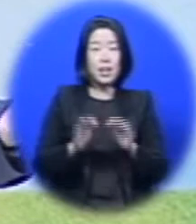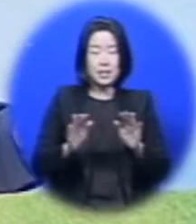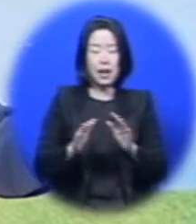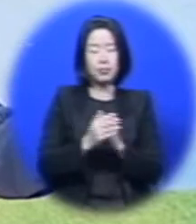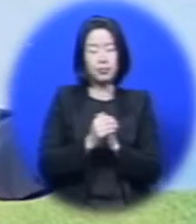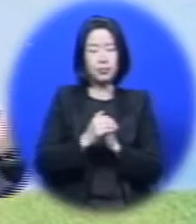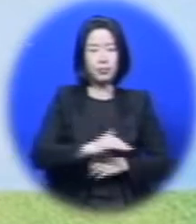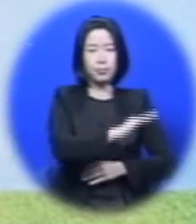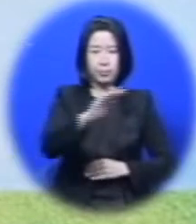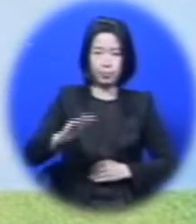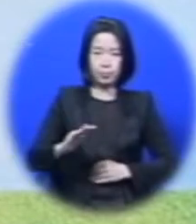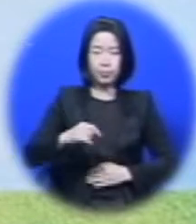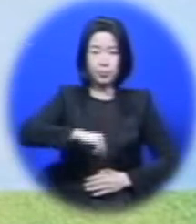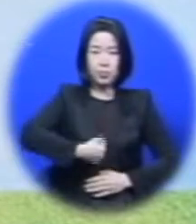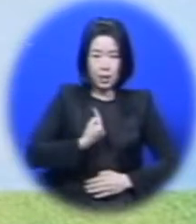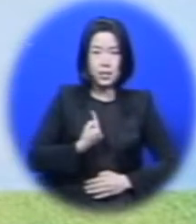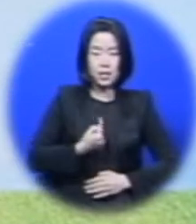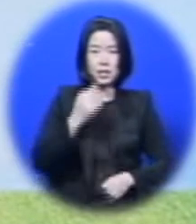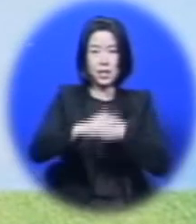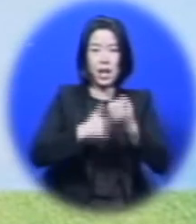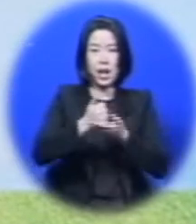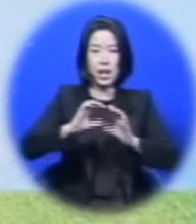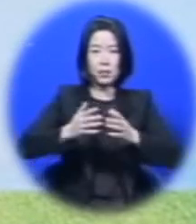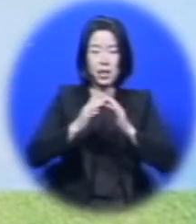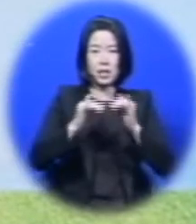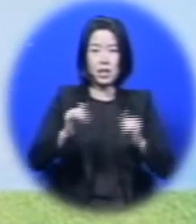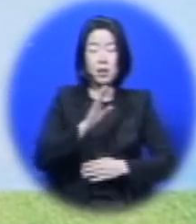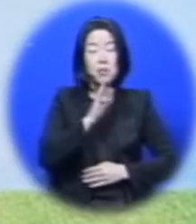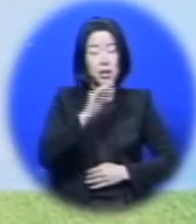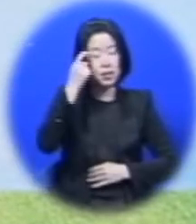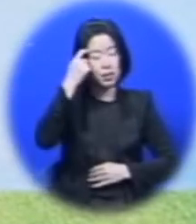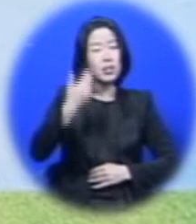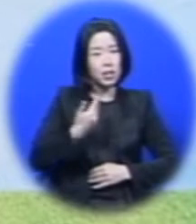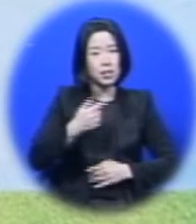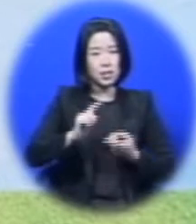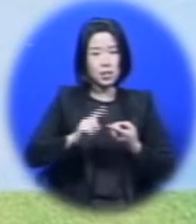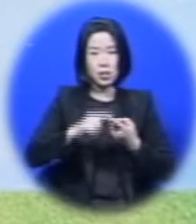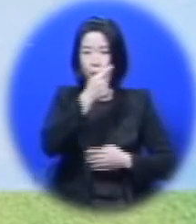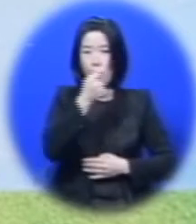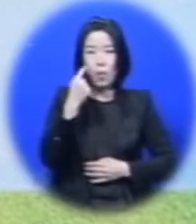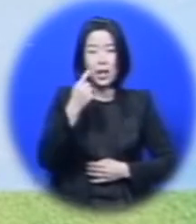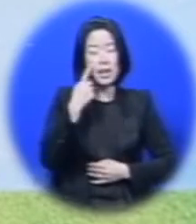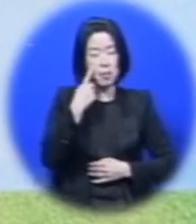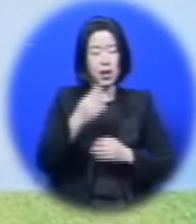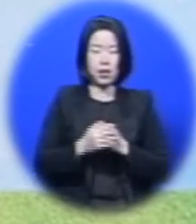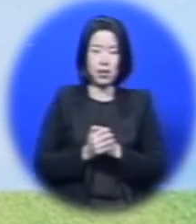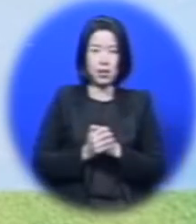우리가 우리 자신이 정말 하나님의 나라 사람인가에 대해서 한번 확인하는 시간을 가졌으면